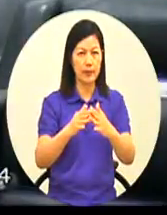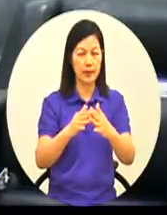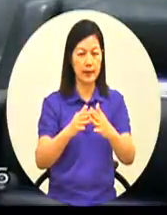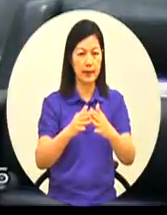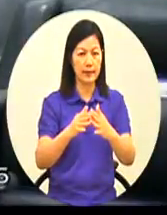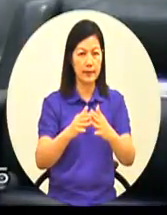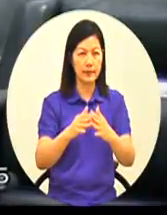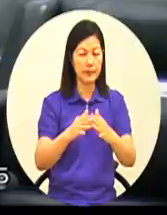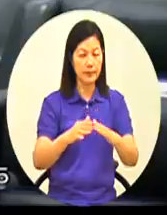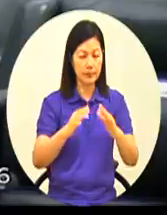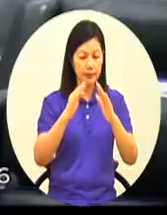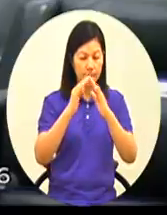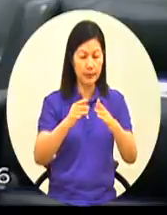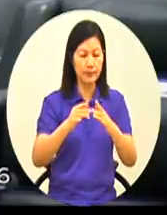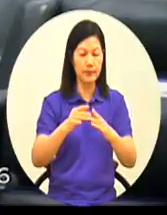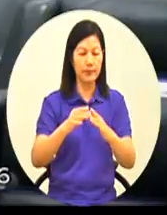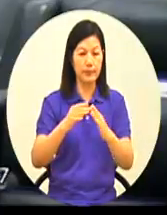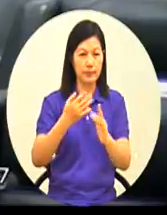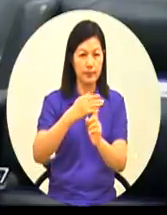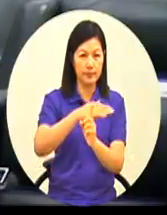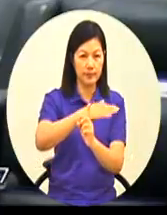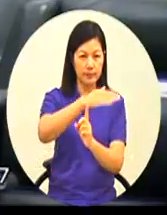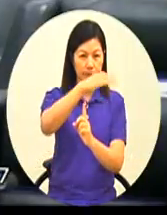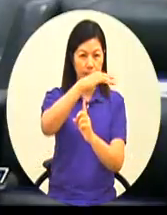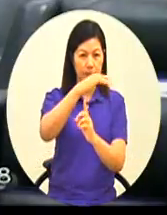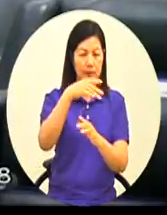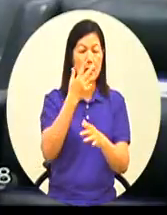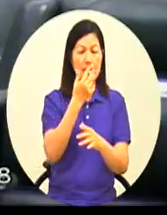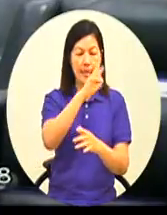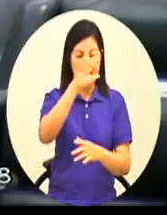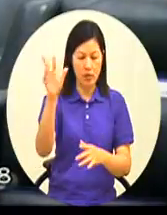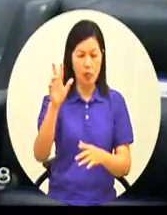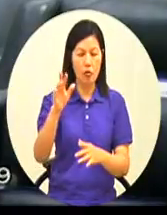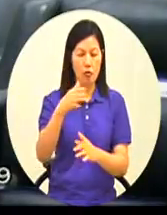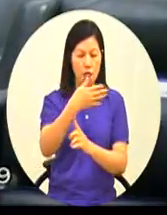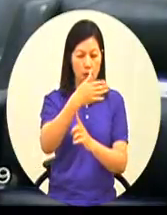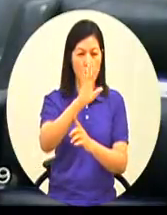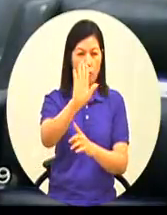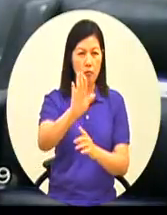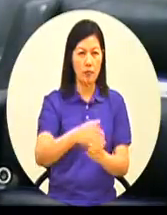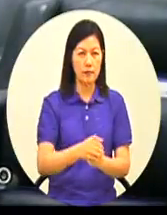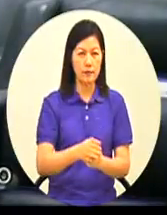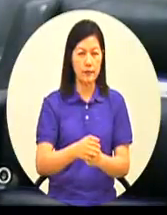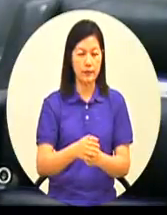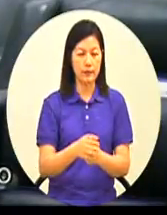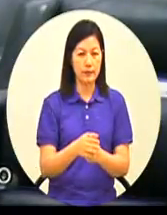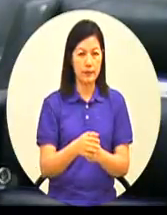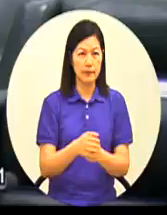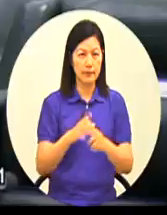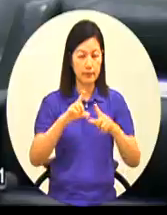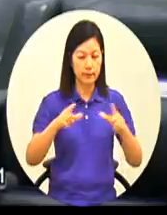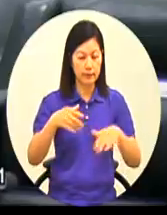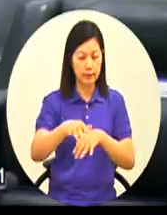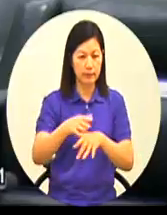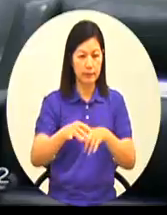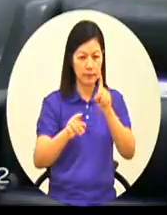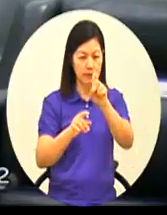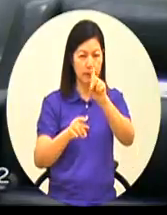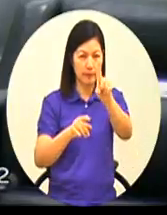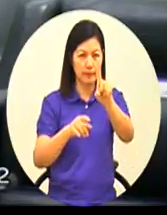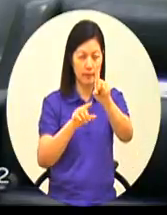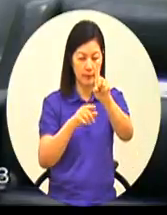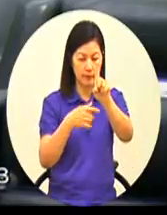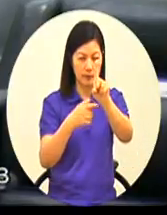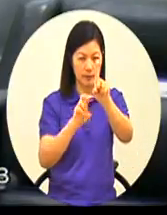起了一个彩虹旗啊。那我们的高雄市高雄同志大游行即将在11月26号举